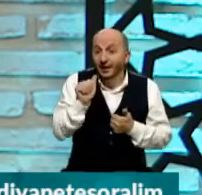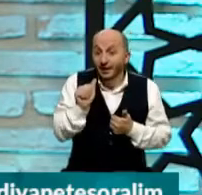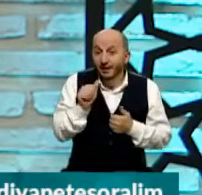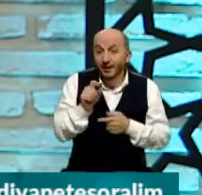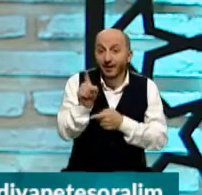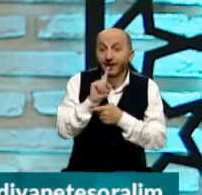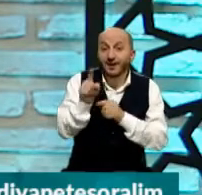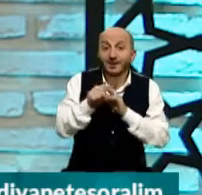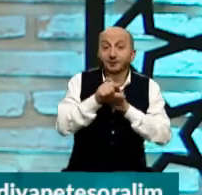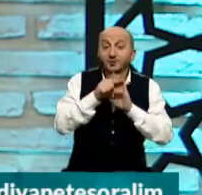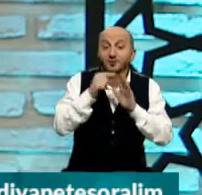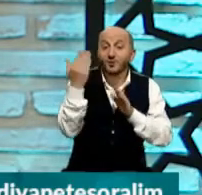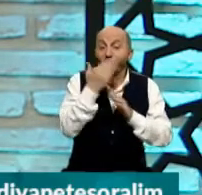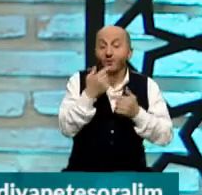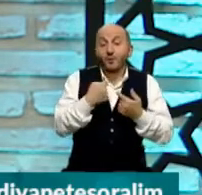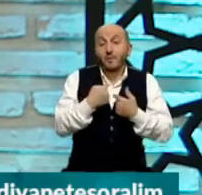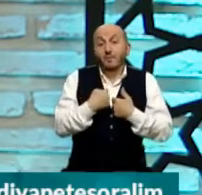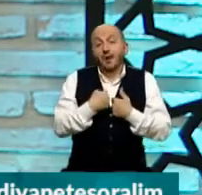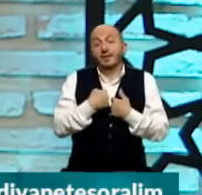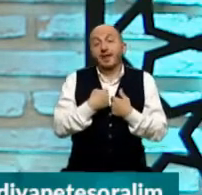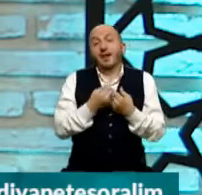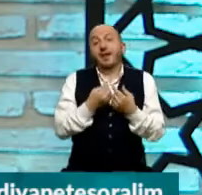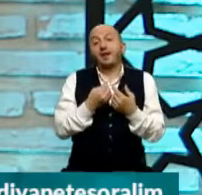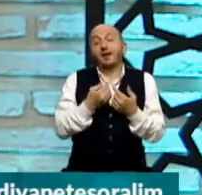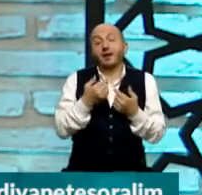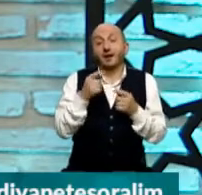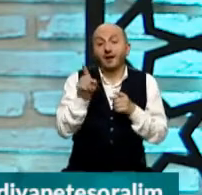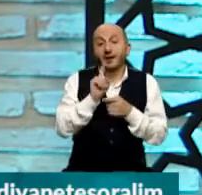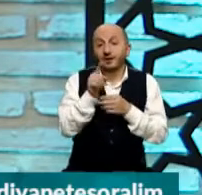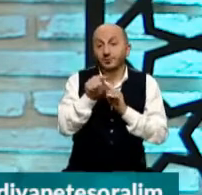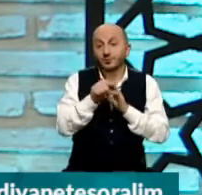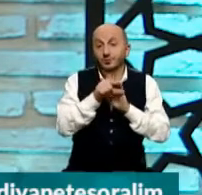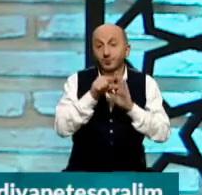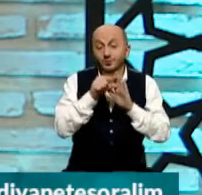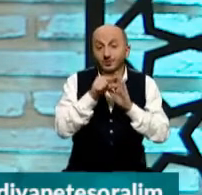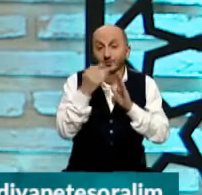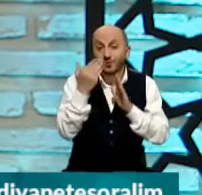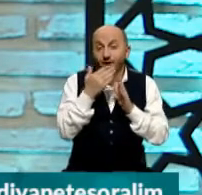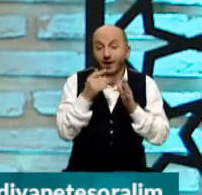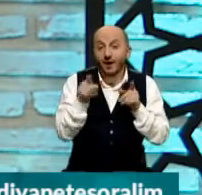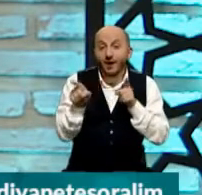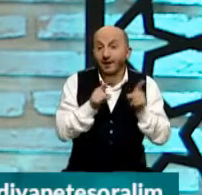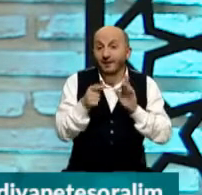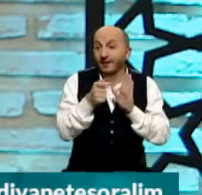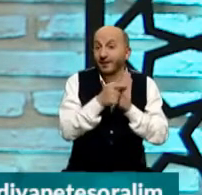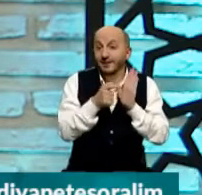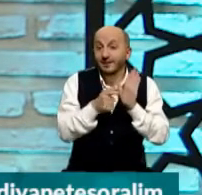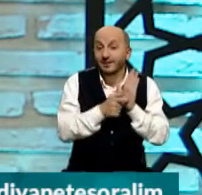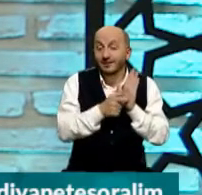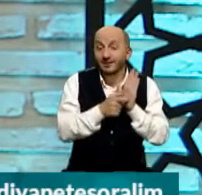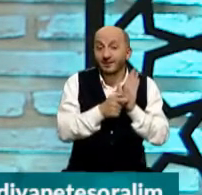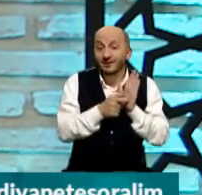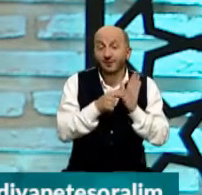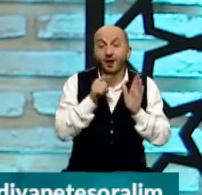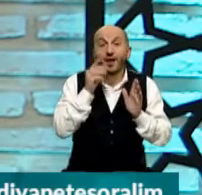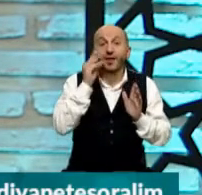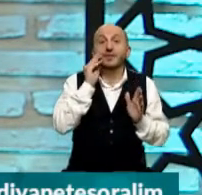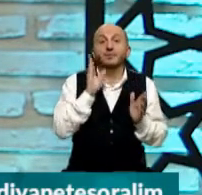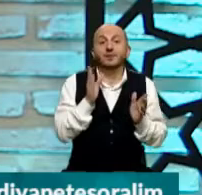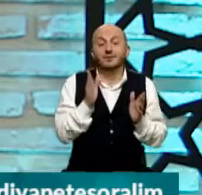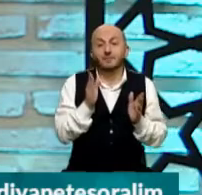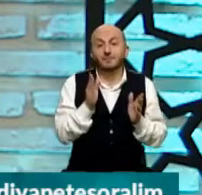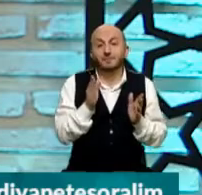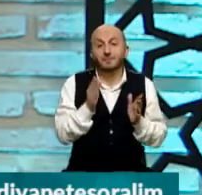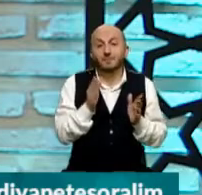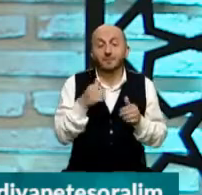Kalem suresini oku bana dedi. Yani bana diyor yani. Kalem suresini oku. Hangi ayetini okuyacağım dedi. Söyledi. Orayı anlayamadım. Dedim